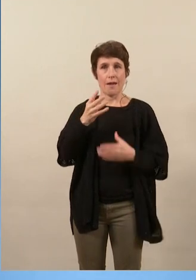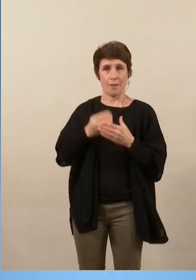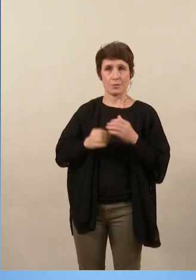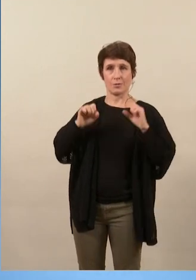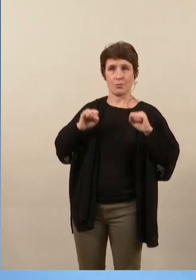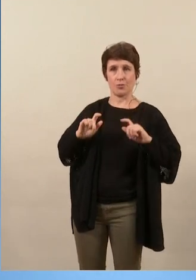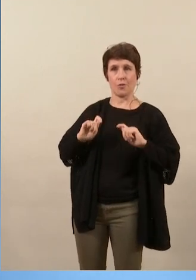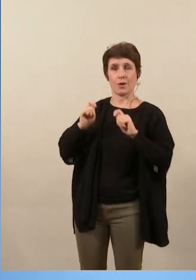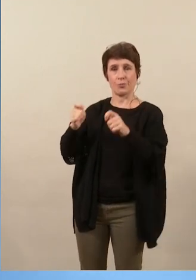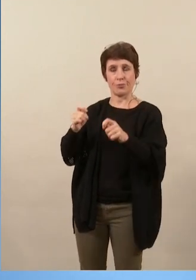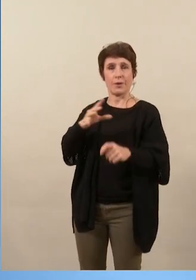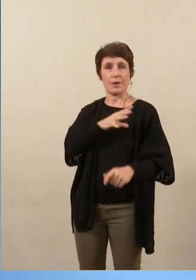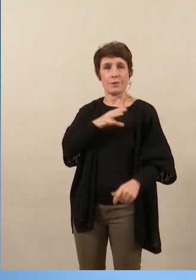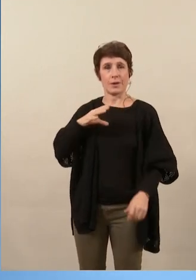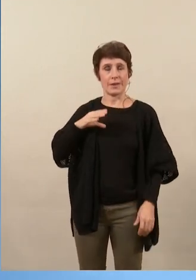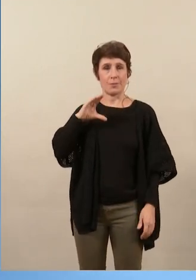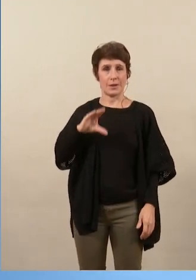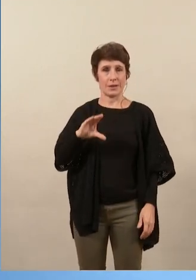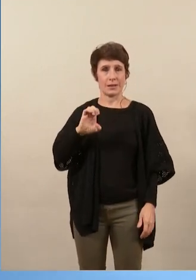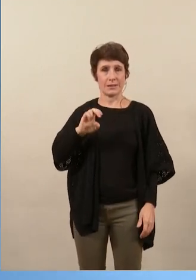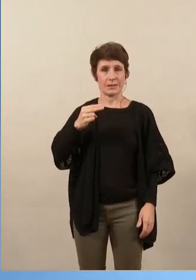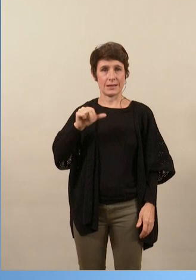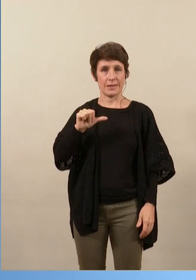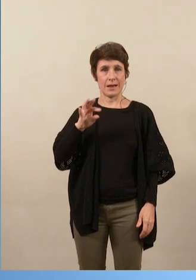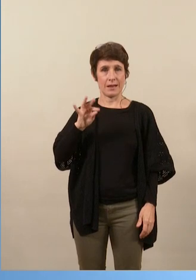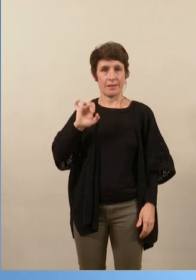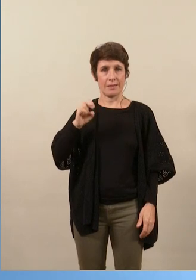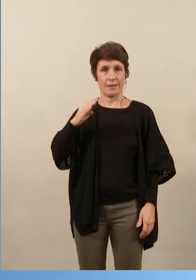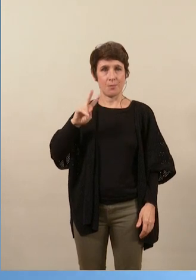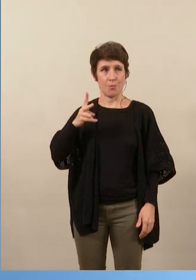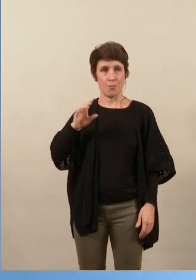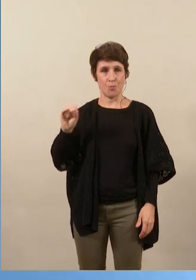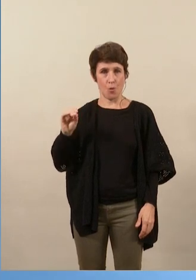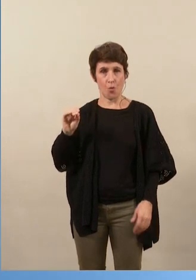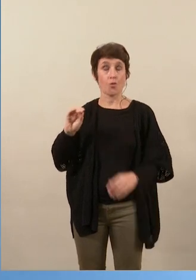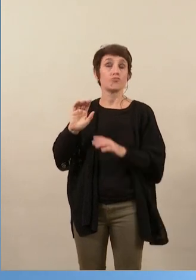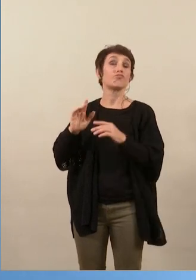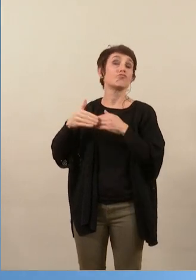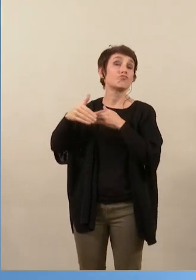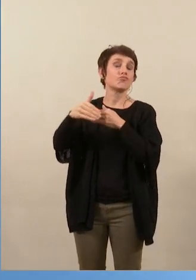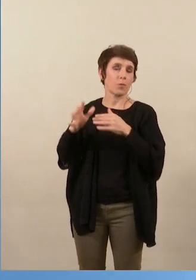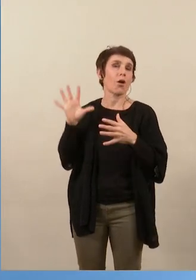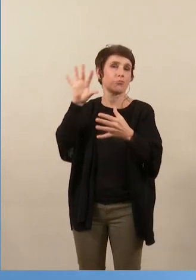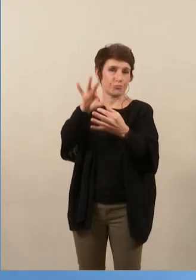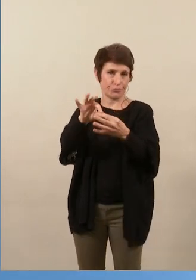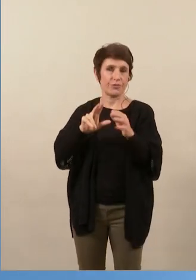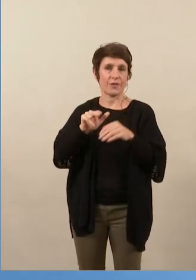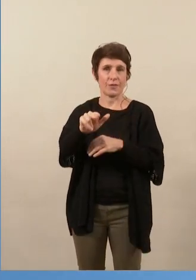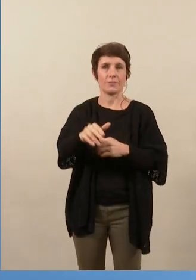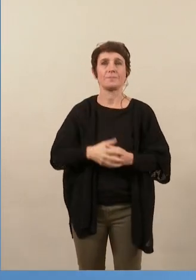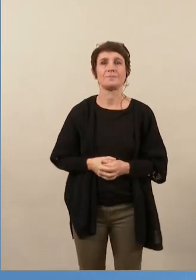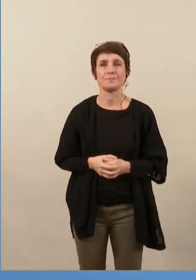Antoine FLÉCH donne pouvoir à Olivier Bertrand jusqu'à son arrivée Sylvie fougerre Vincent fristo présent